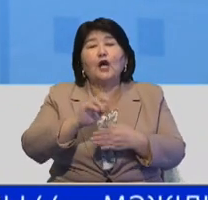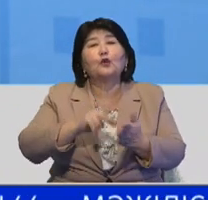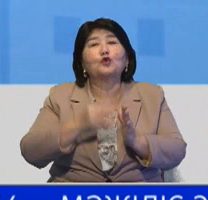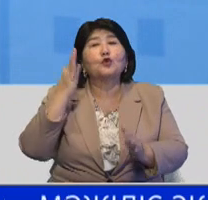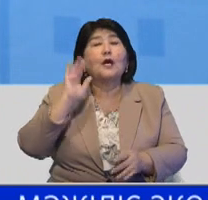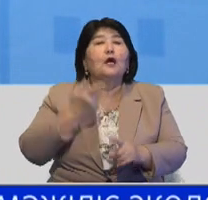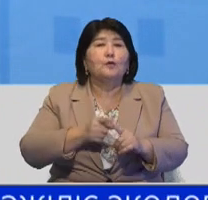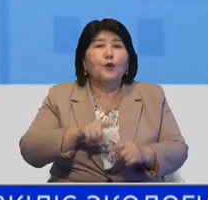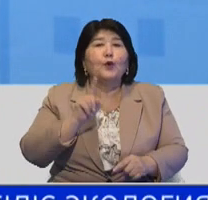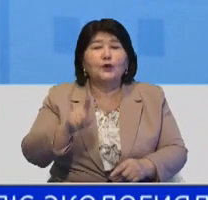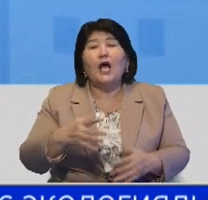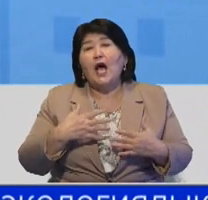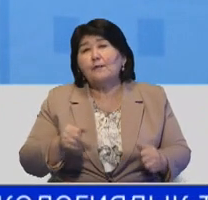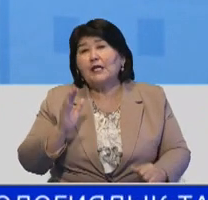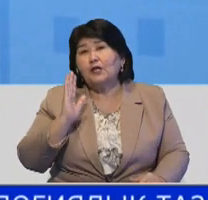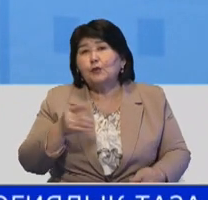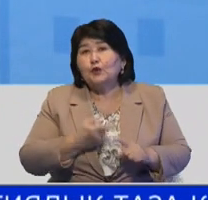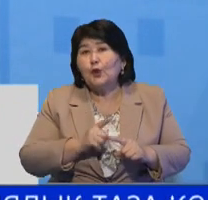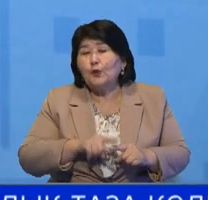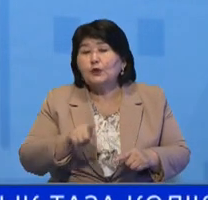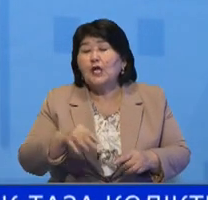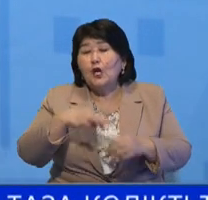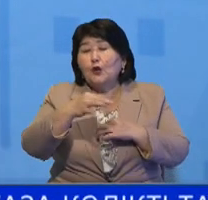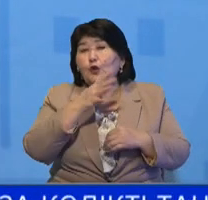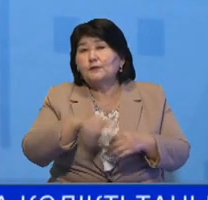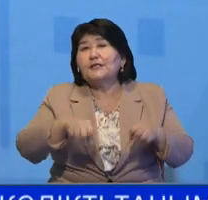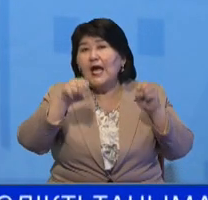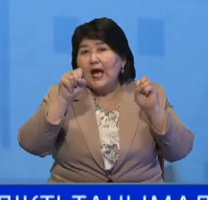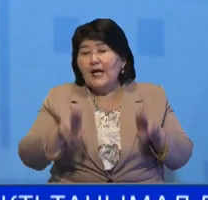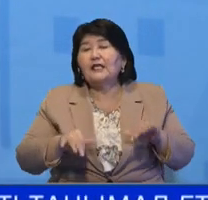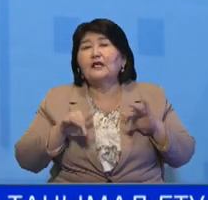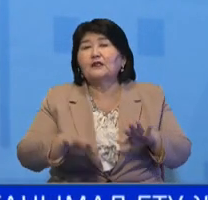жатырмыз. Бұны да амандық болса, осы күз мезгілінде арнайы тұсауын кесетін боламыз.